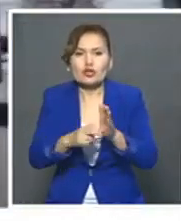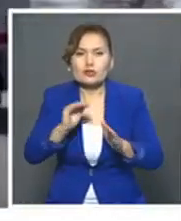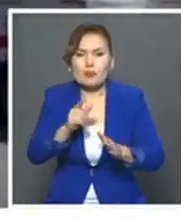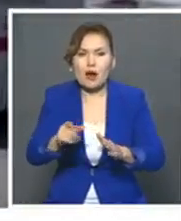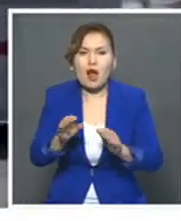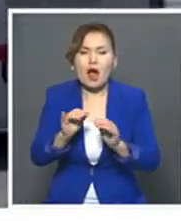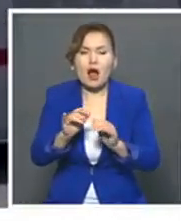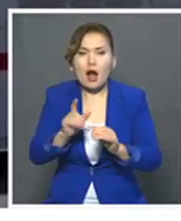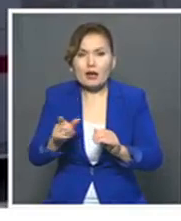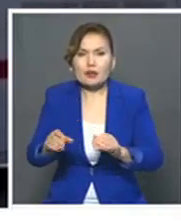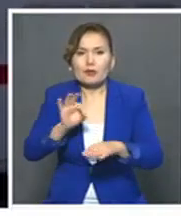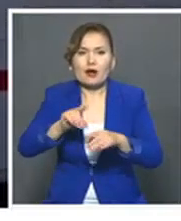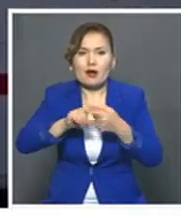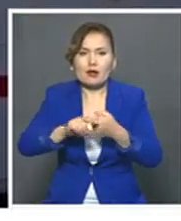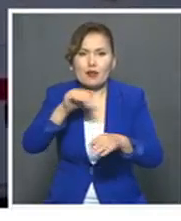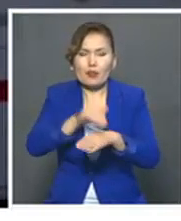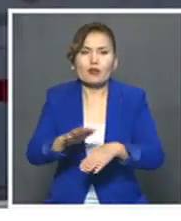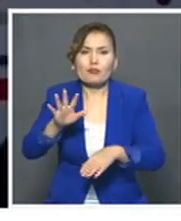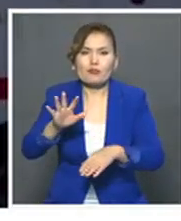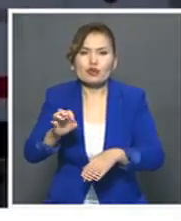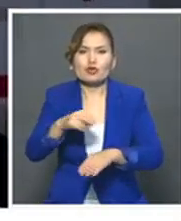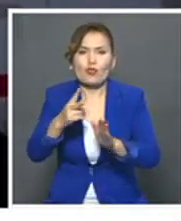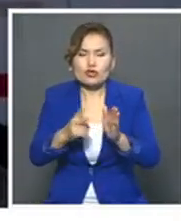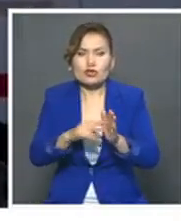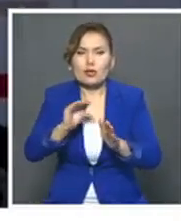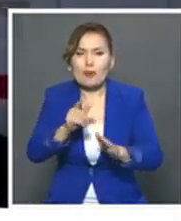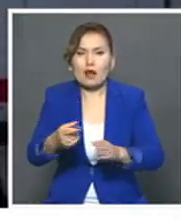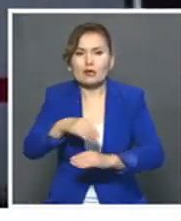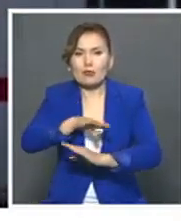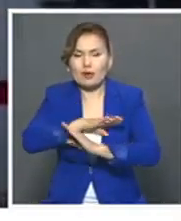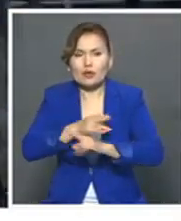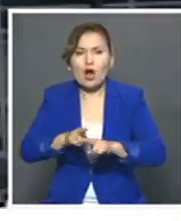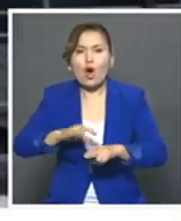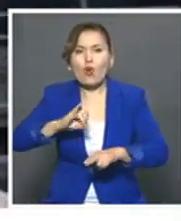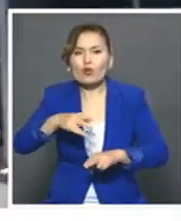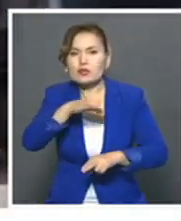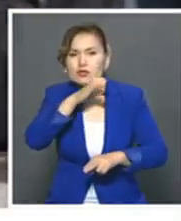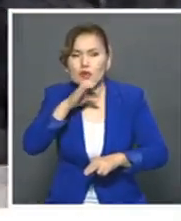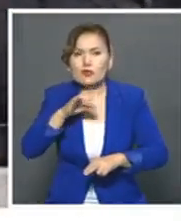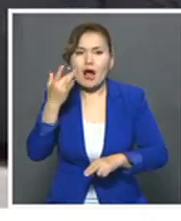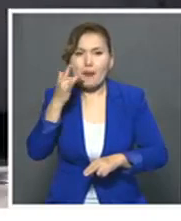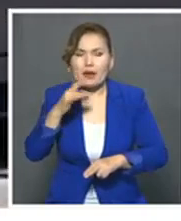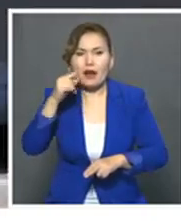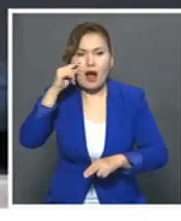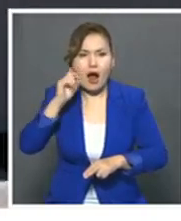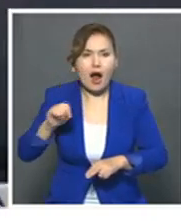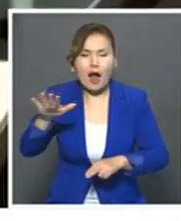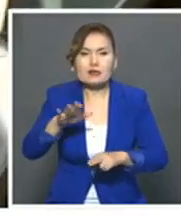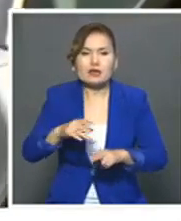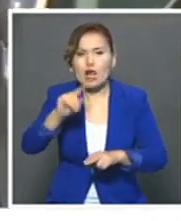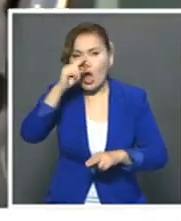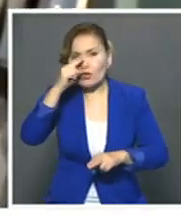адамнан анықталып, 517 000 астамы қайтыс болған. Қазір пандемия оңтүстік және солтүстік Америкада және Азияның